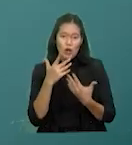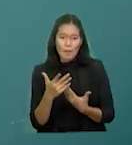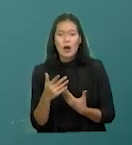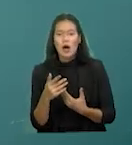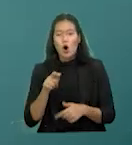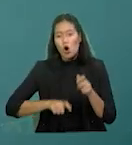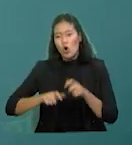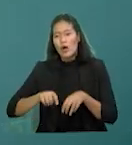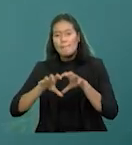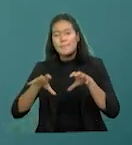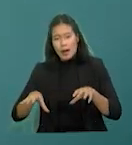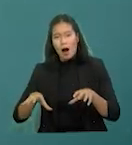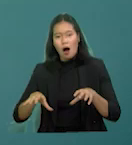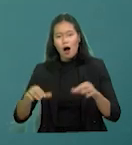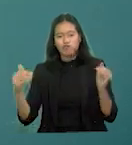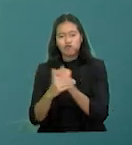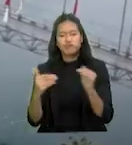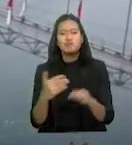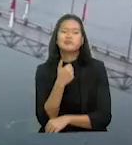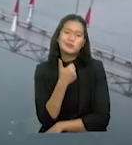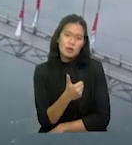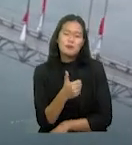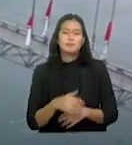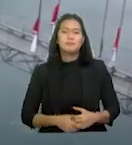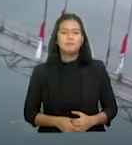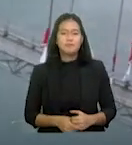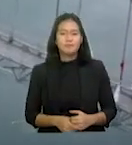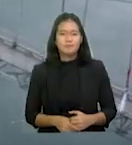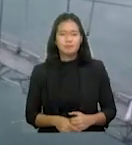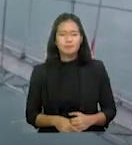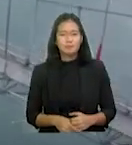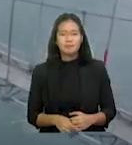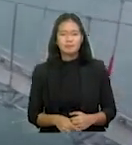mobilisasi orang dan barang antar kedua pulau tersebut. Tim Liputan iNews melaporkan.